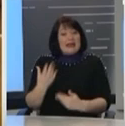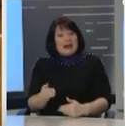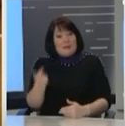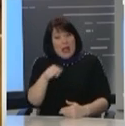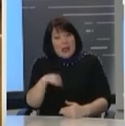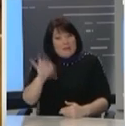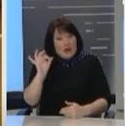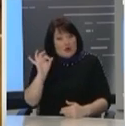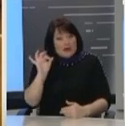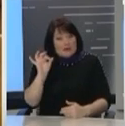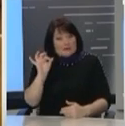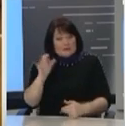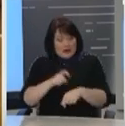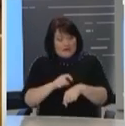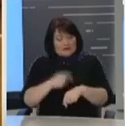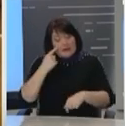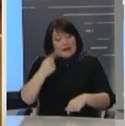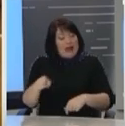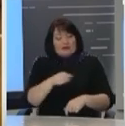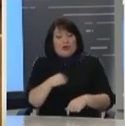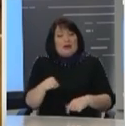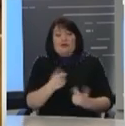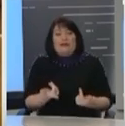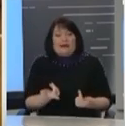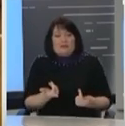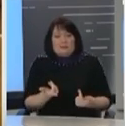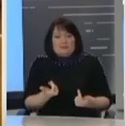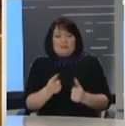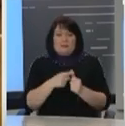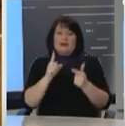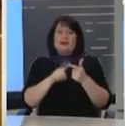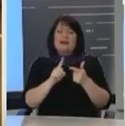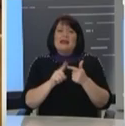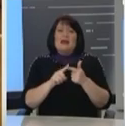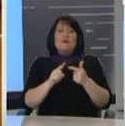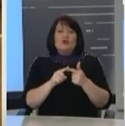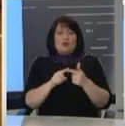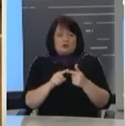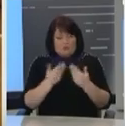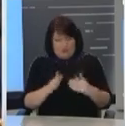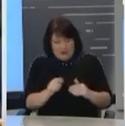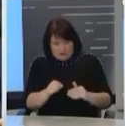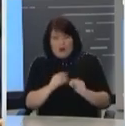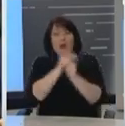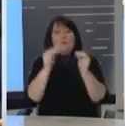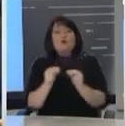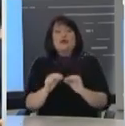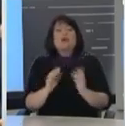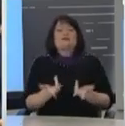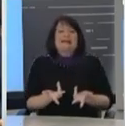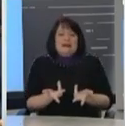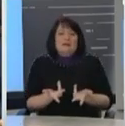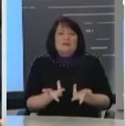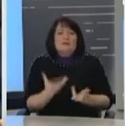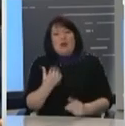μπροστά μας και που έχουμε κάθε στιγμή μπροστά μας, αλλά και του παραγόμενου αποτελέσματος. Που ως